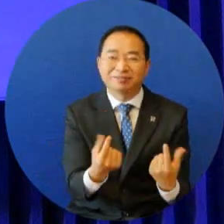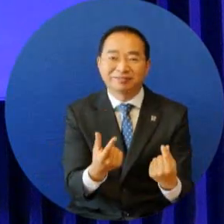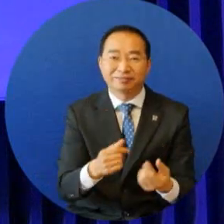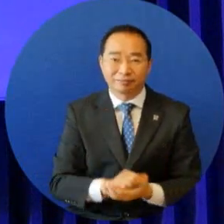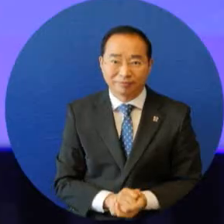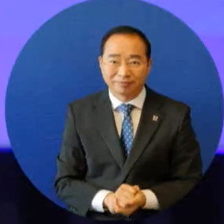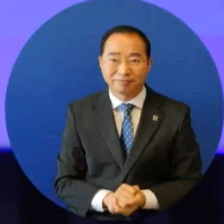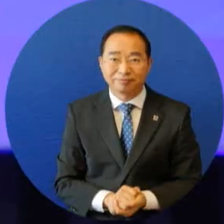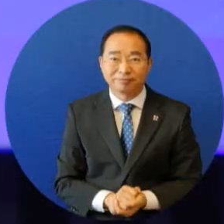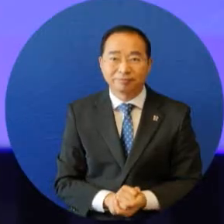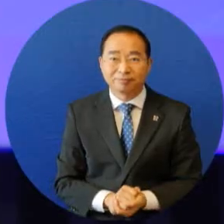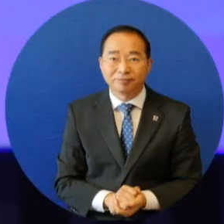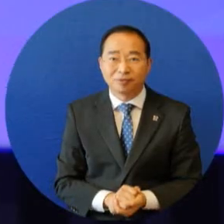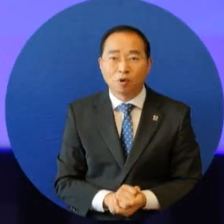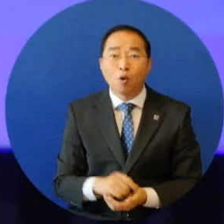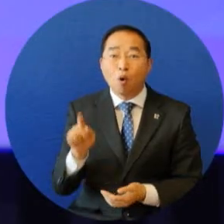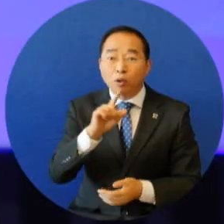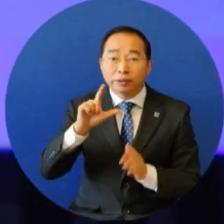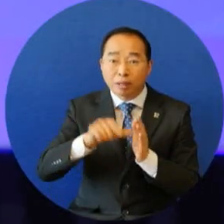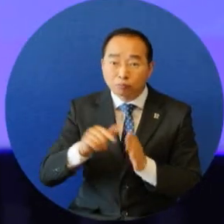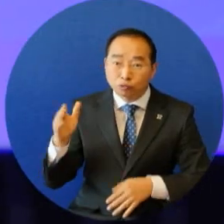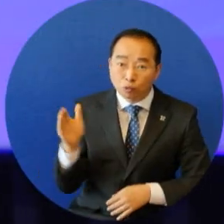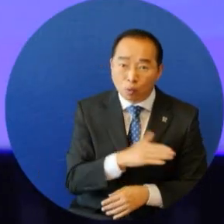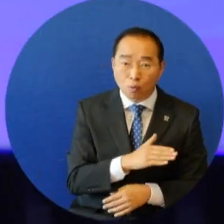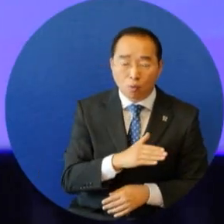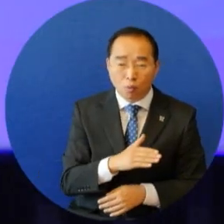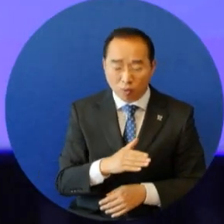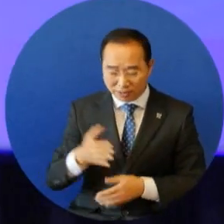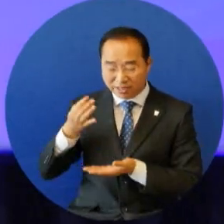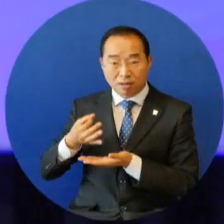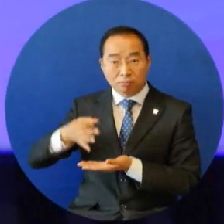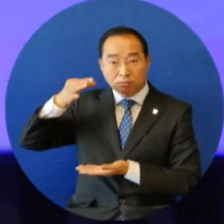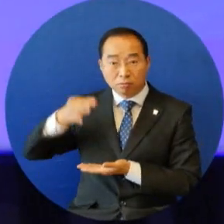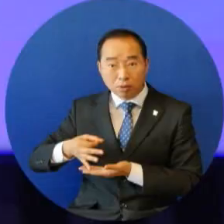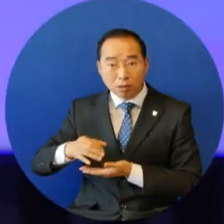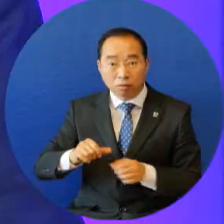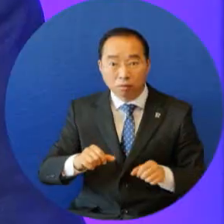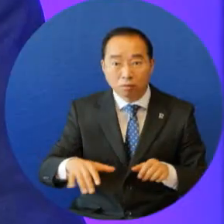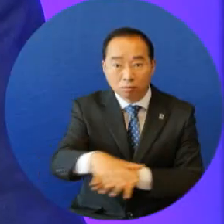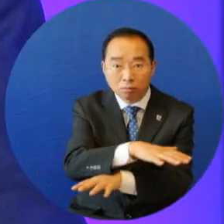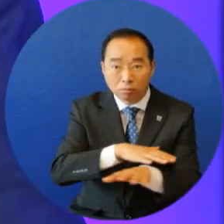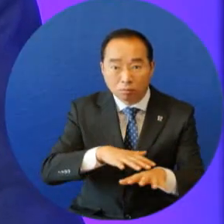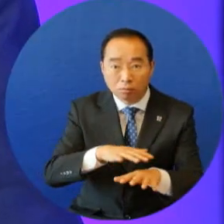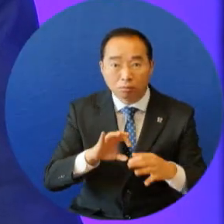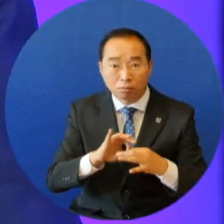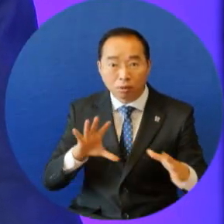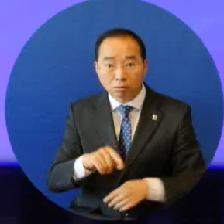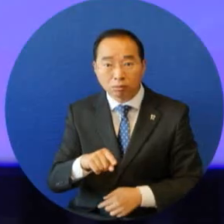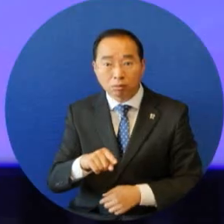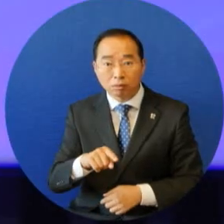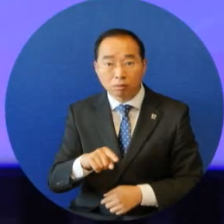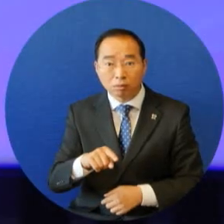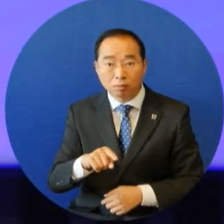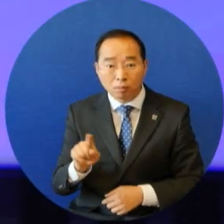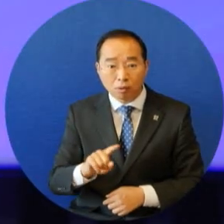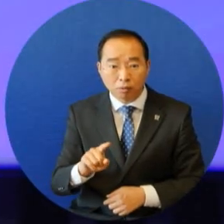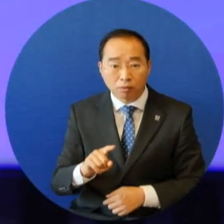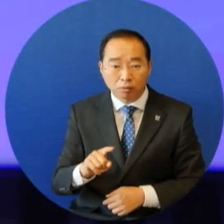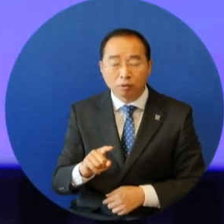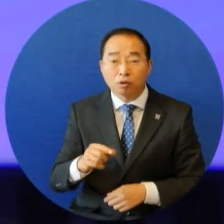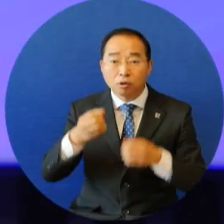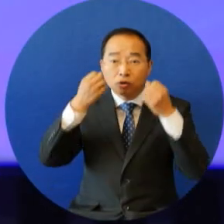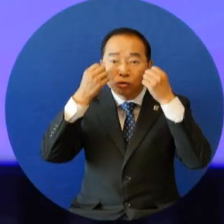좋아지는 거예요. 그런데 어느 때서부터인가 이게 작동하지 않아요. 흔히 여러분들 뉴 노멀이라는